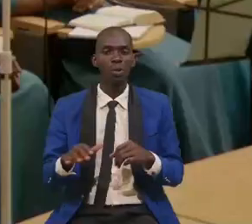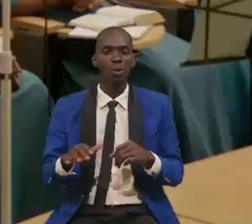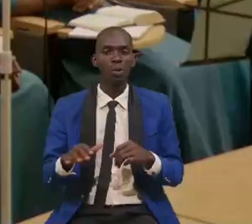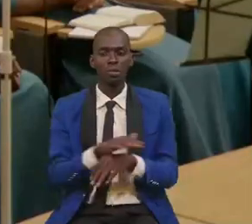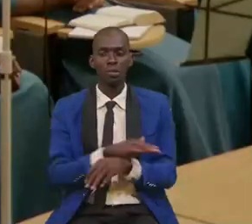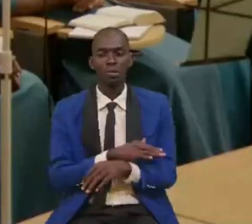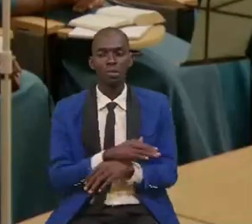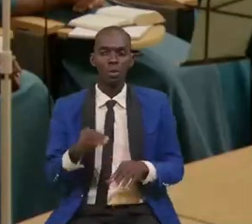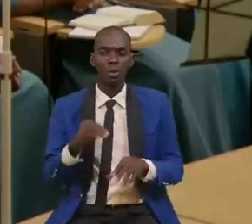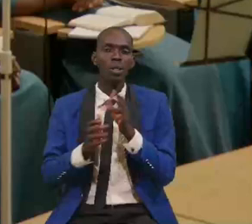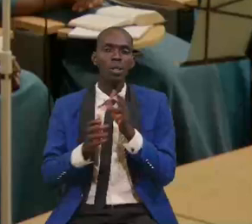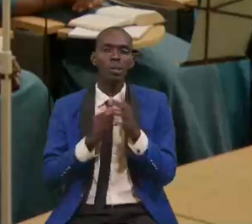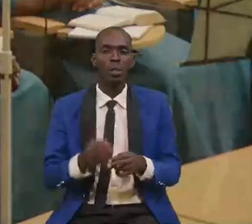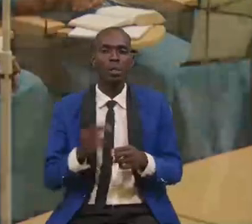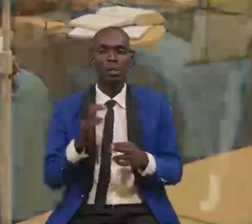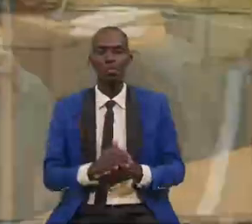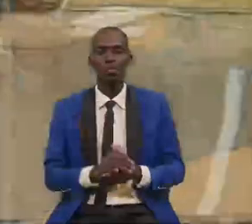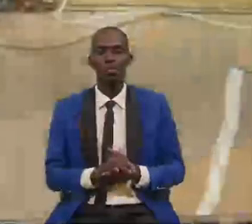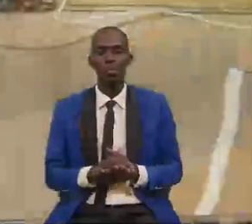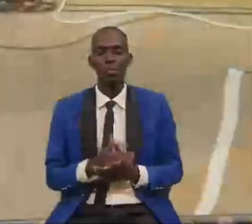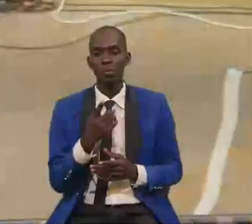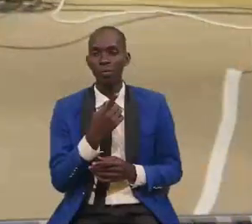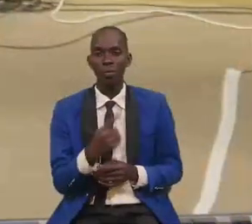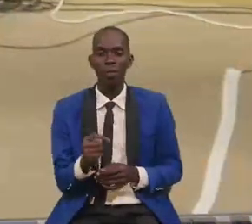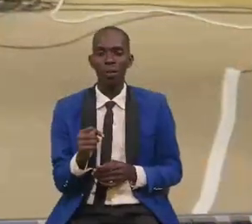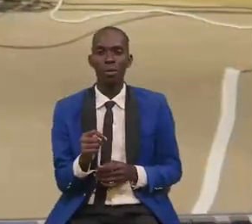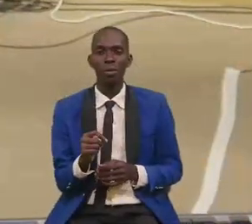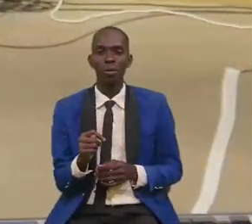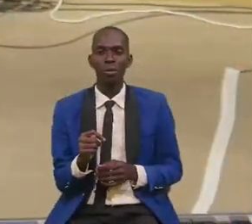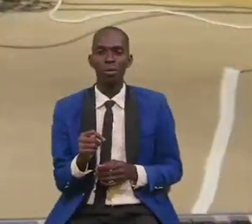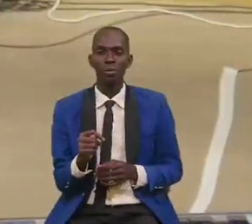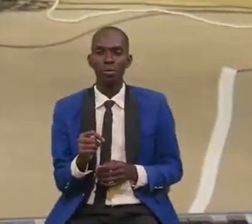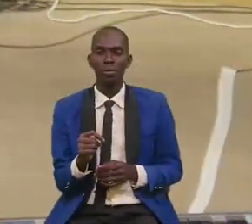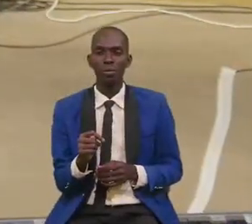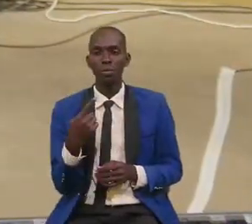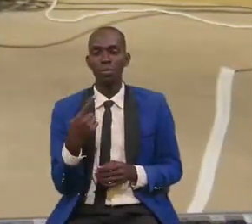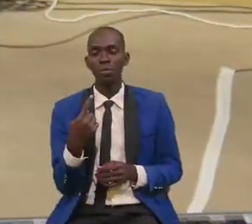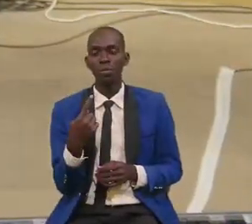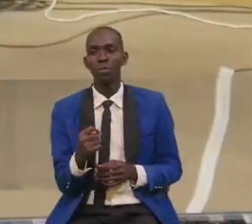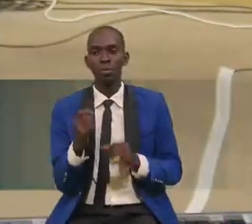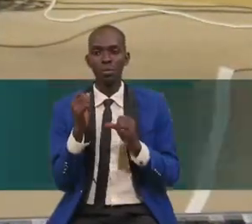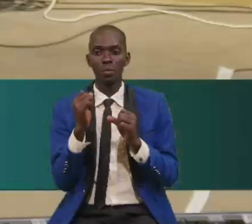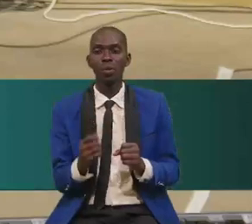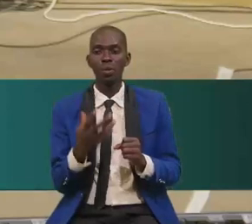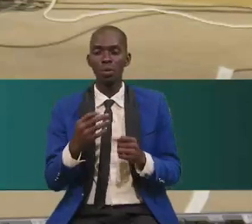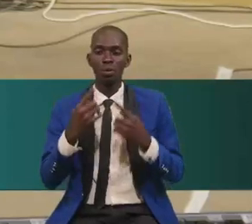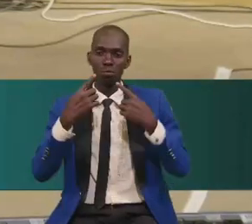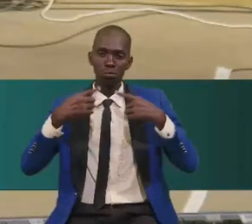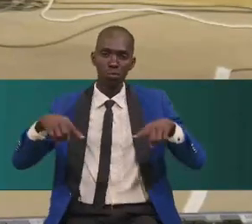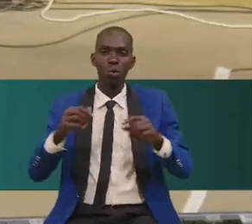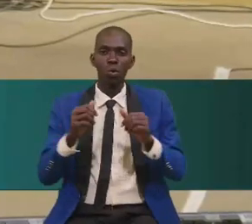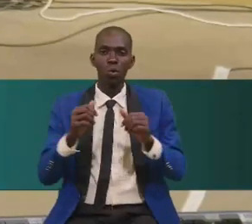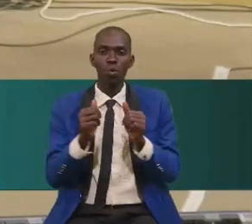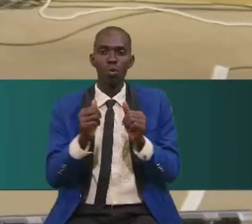nom de Jésus. Le prix de la proclamation avec les plus grands efforts après le